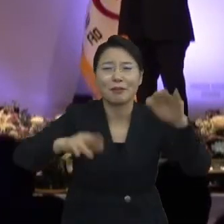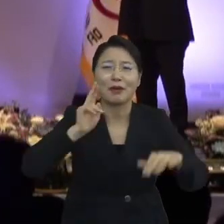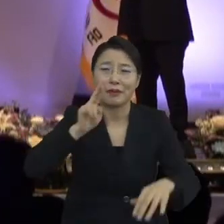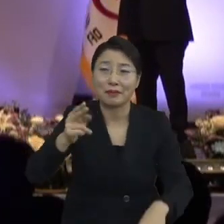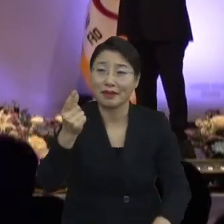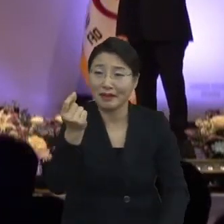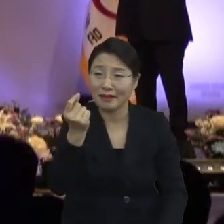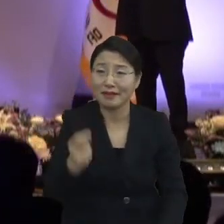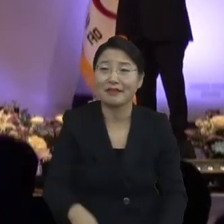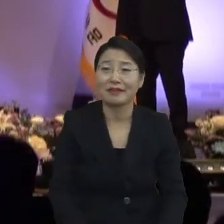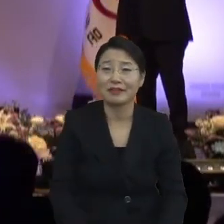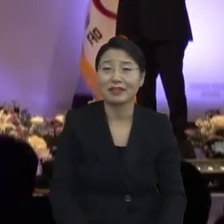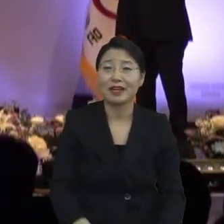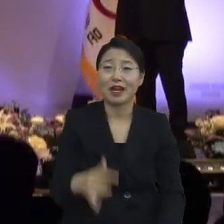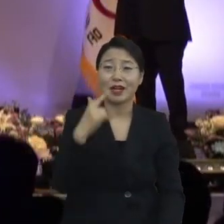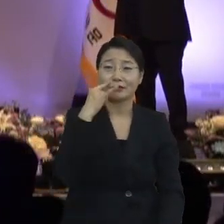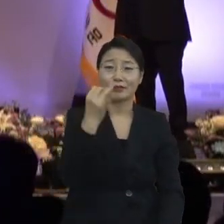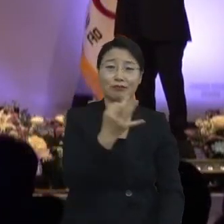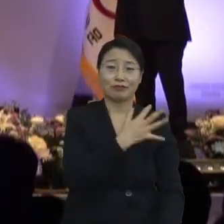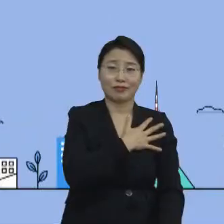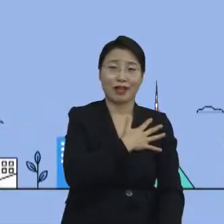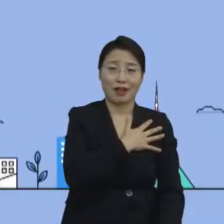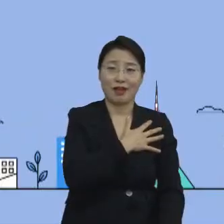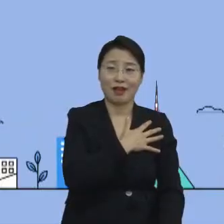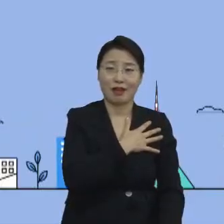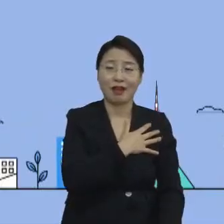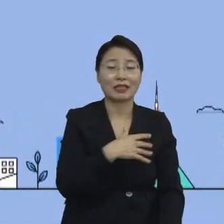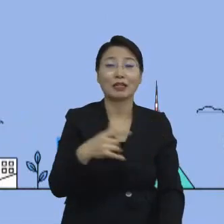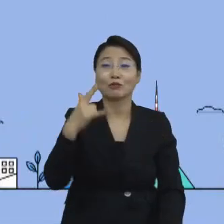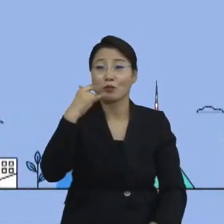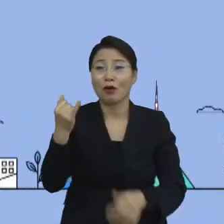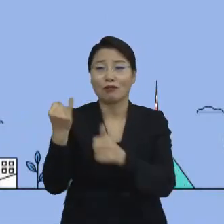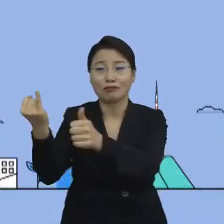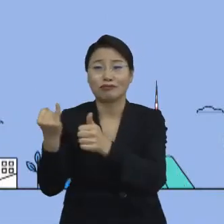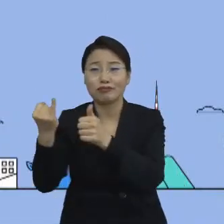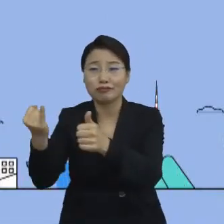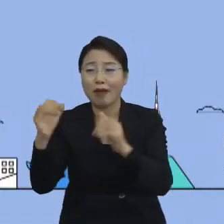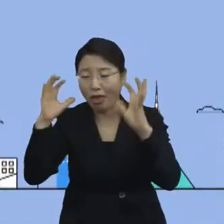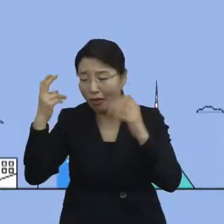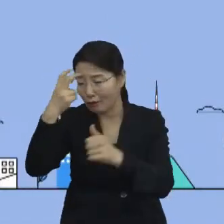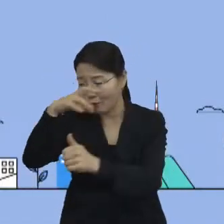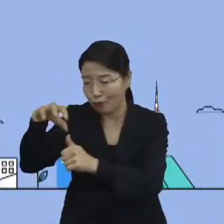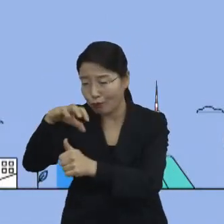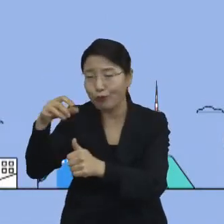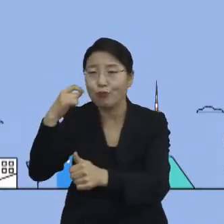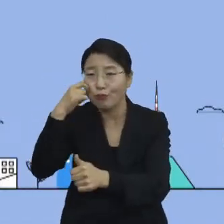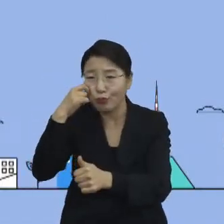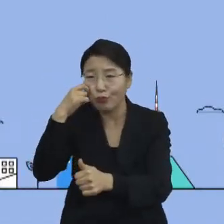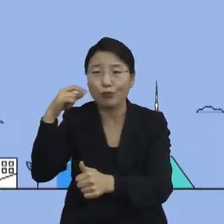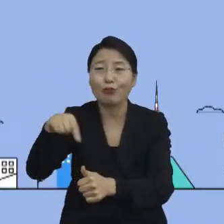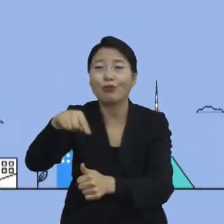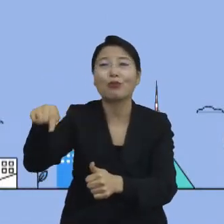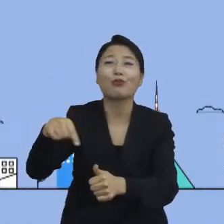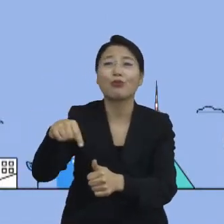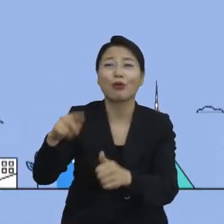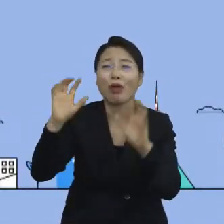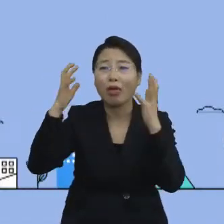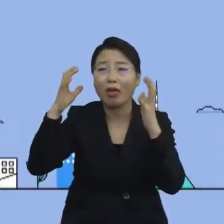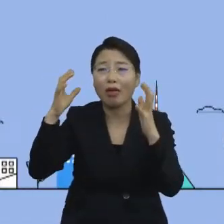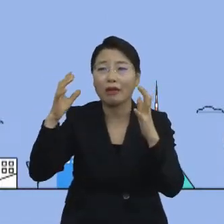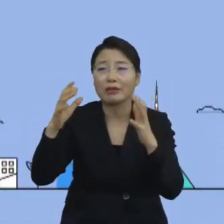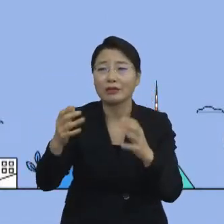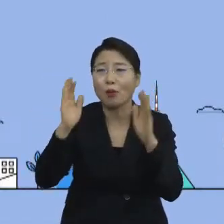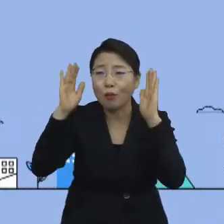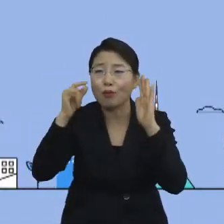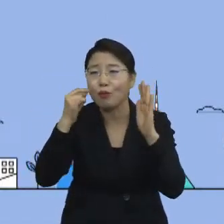심해지죠. 이제 부모가 맞벌이 하러 나가고 아이들 돌볼 여력이 없는 집은 아이들이